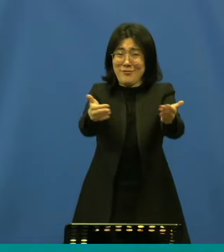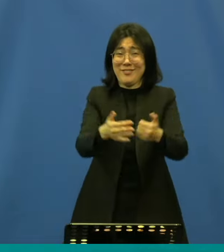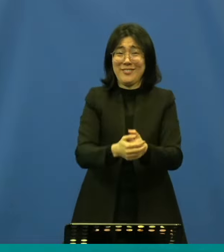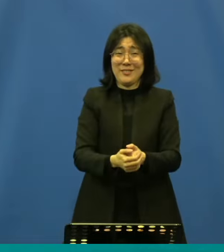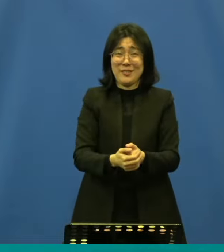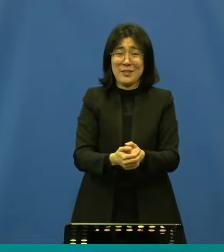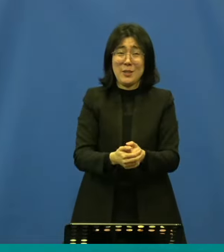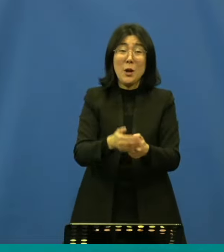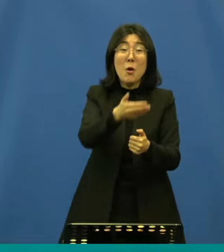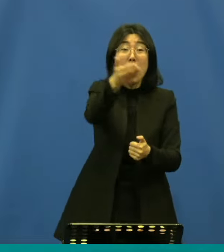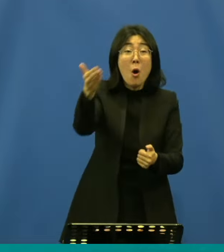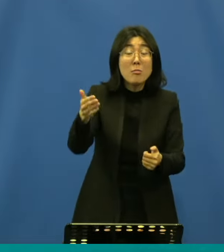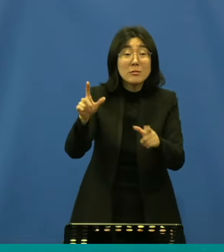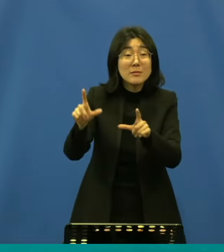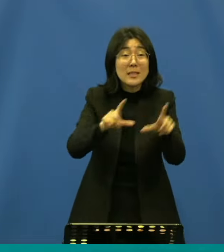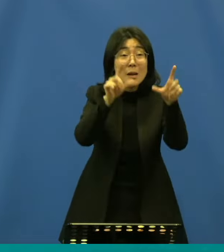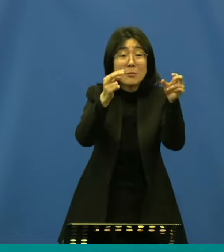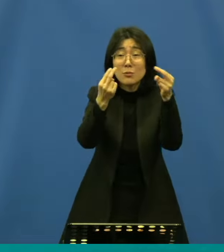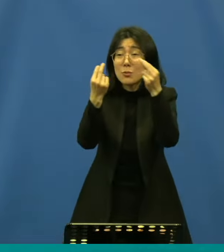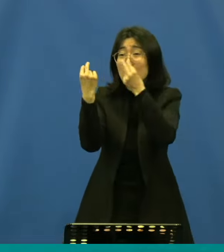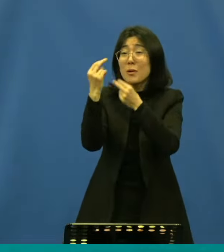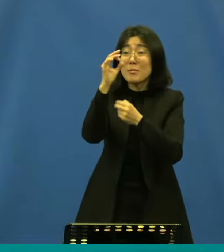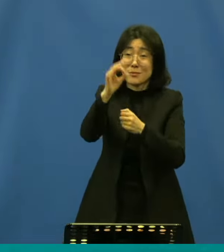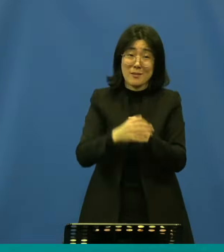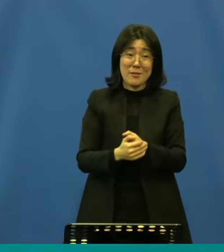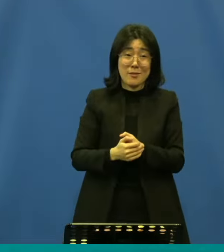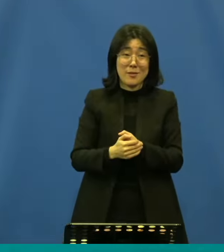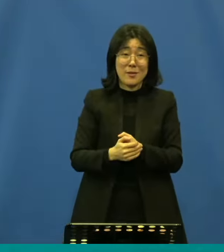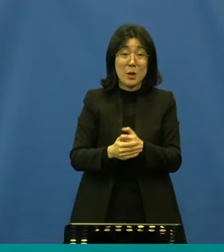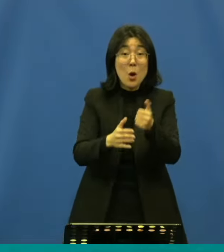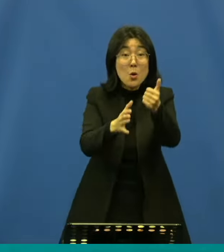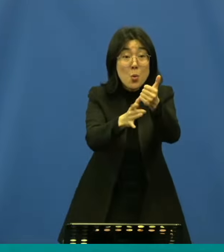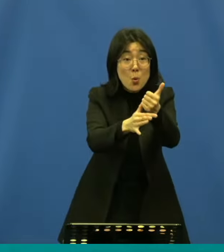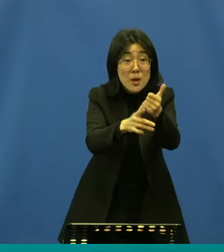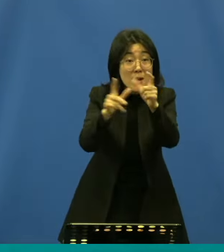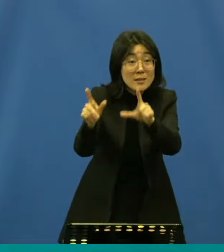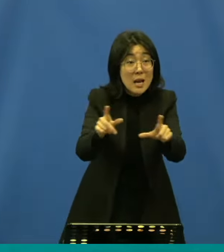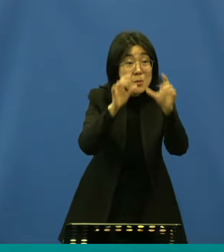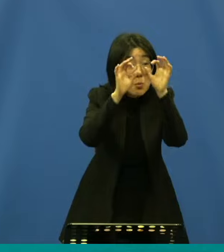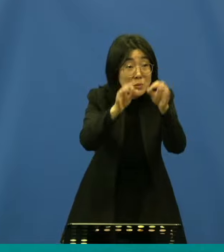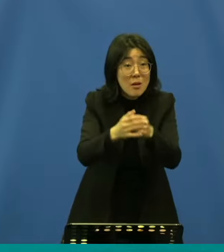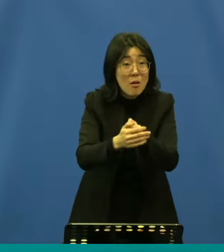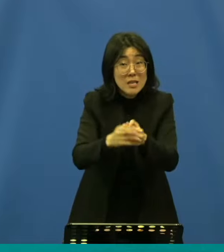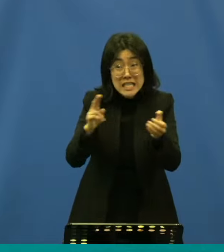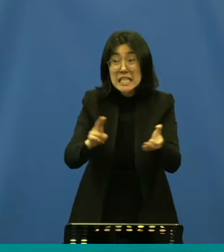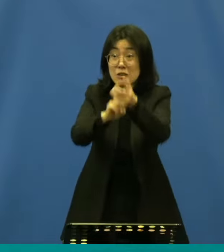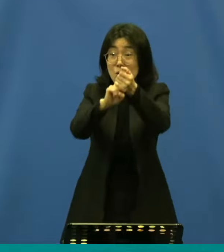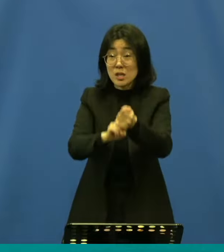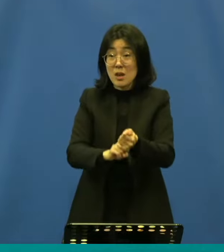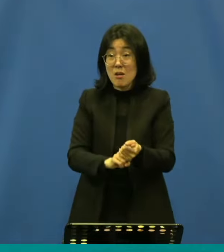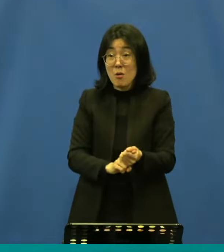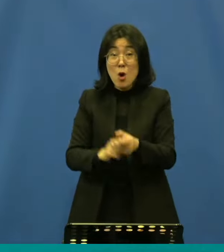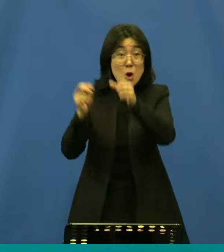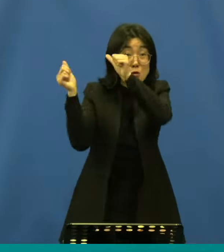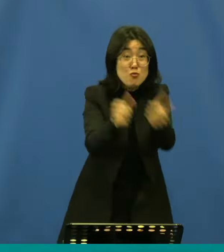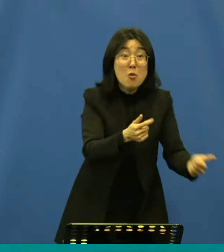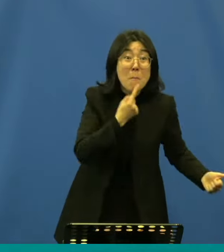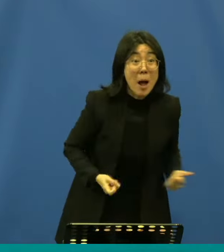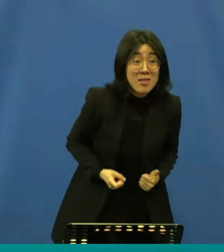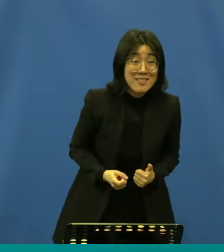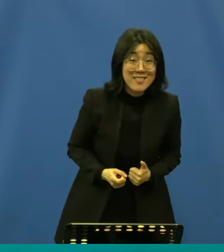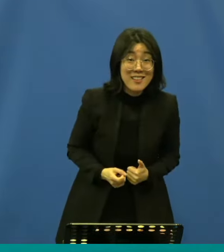돌아보면 모든 게 기적이잖아요. 요나가 지금 기적 속에 지금 존재합니다. 그를 불러주셨고